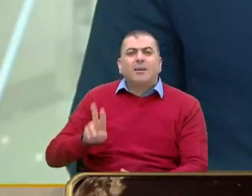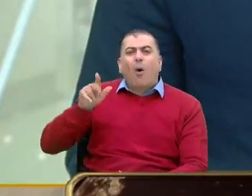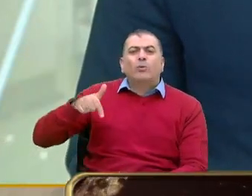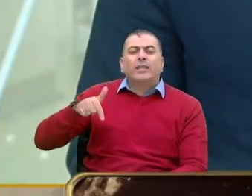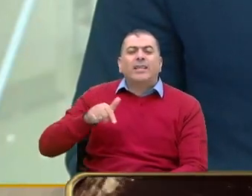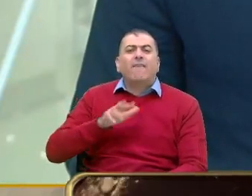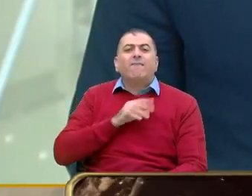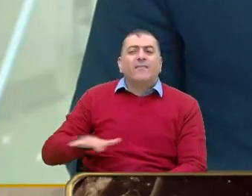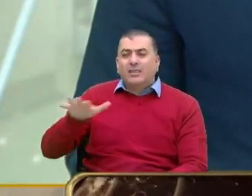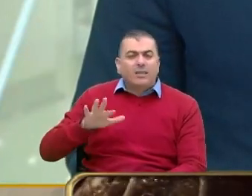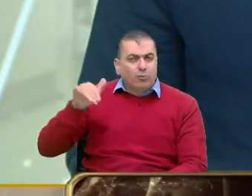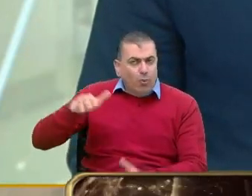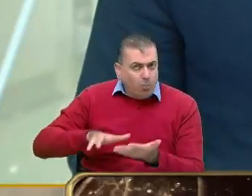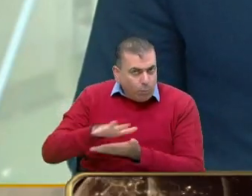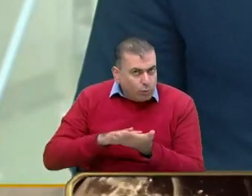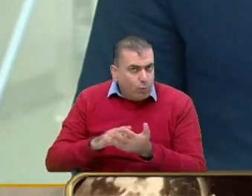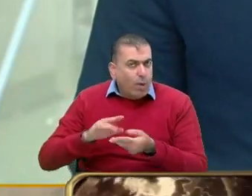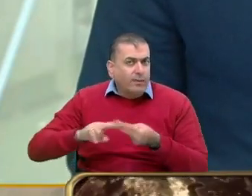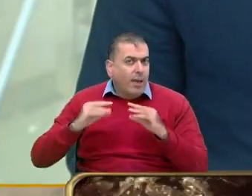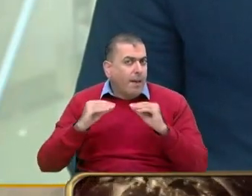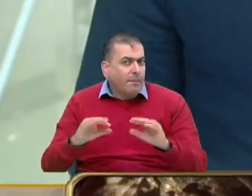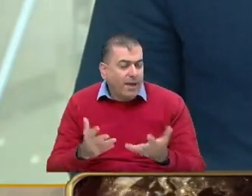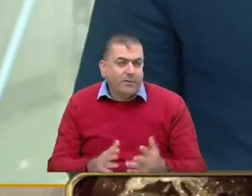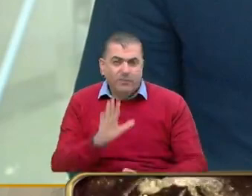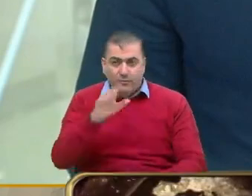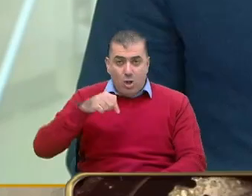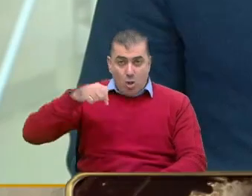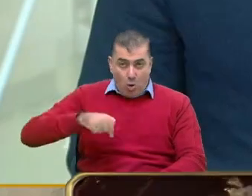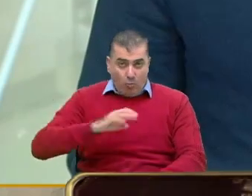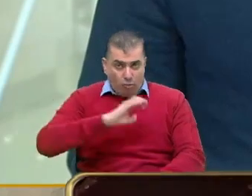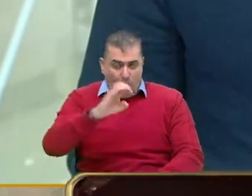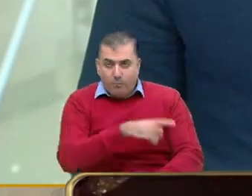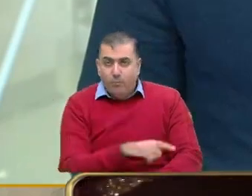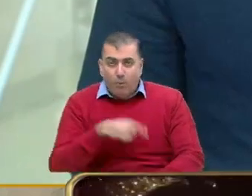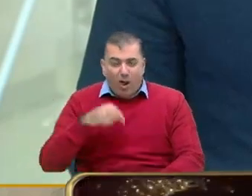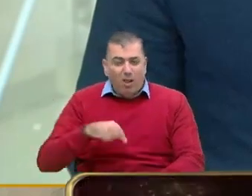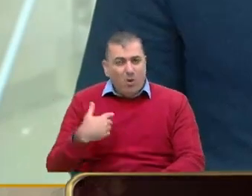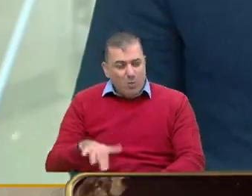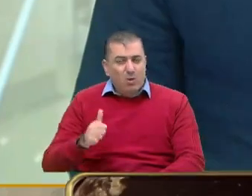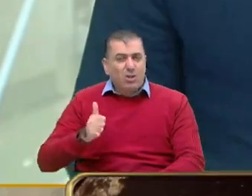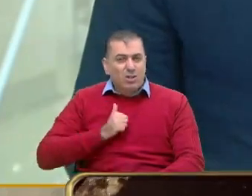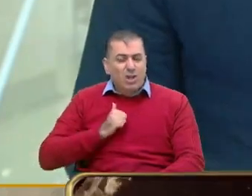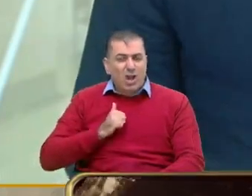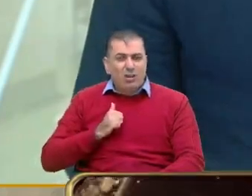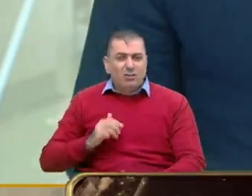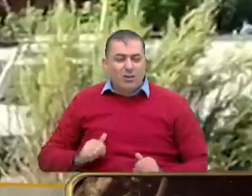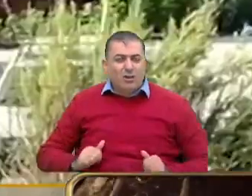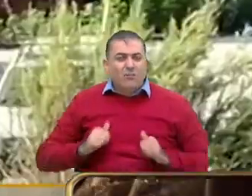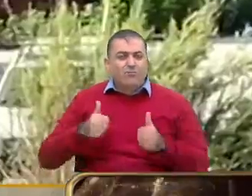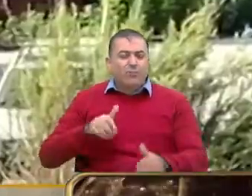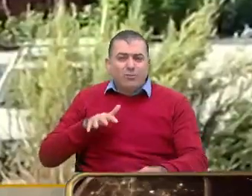اليوم؟ نعم، يعني شهدت اليوم الضفة الغربية حملات دهم واعتقالات